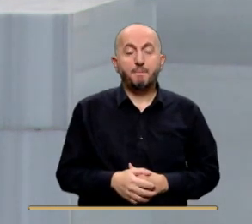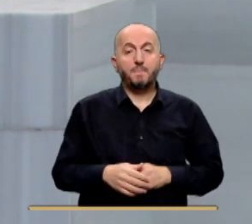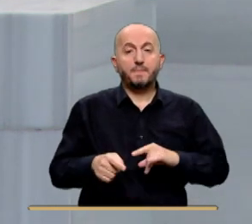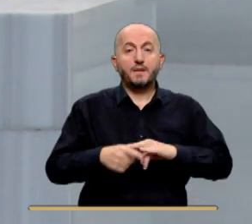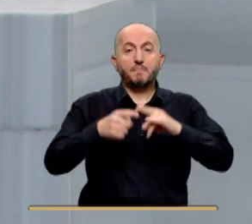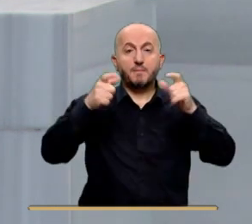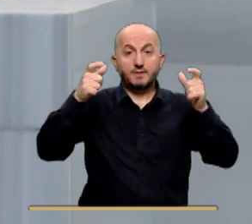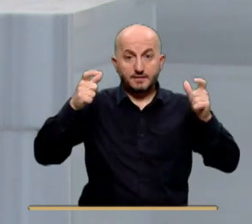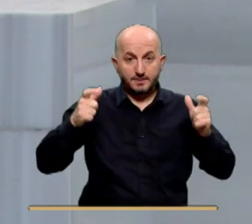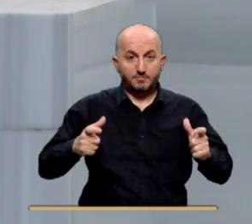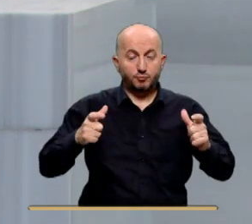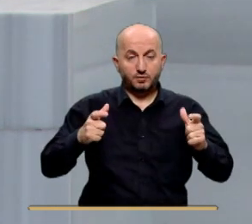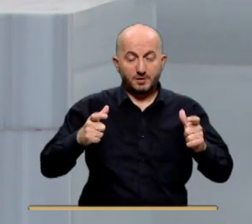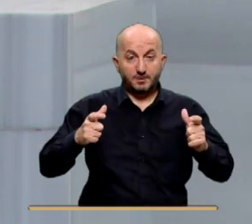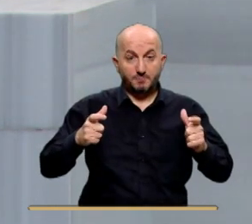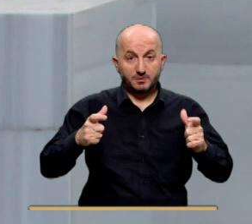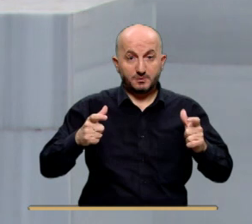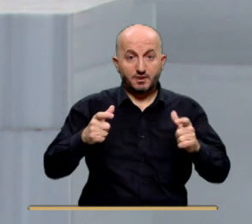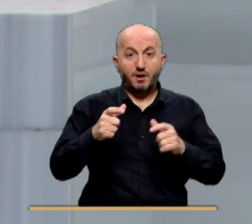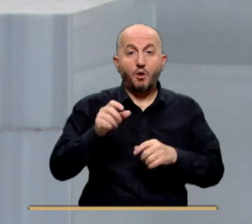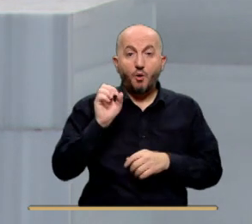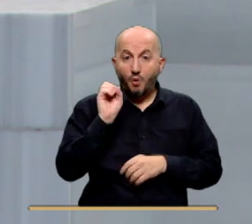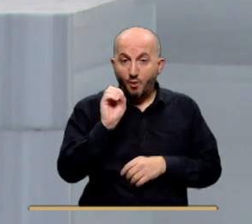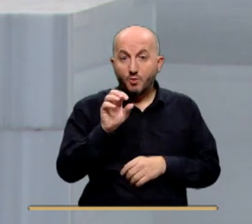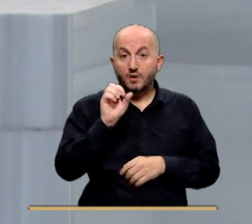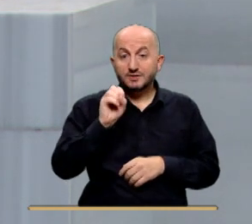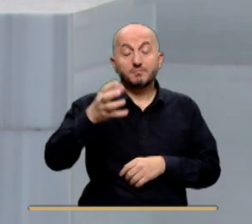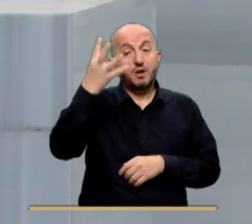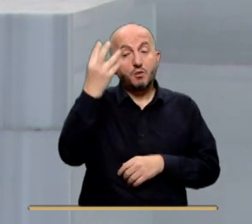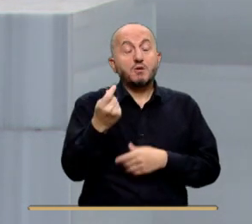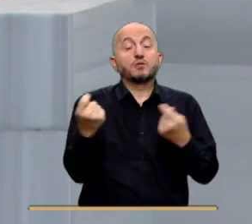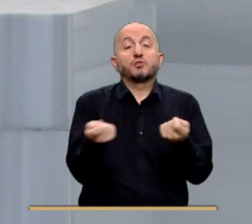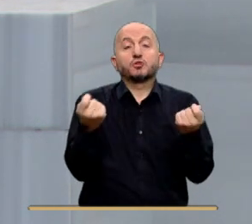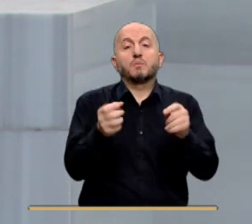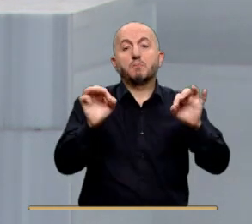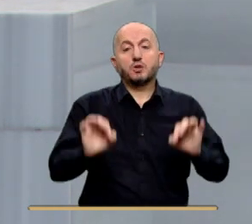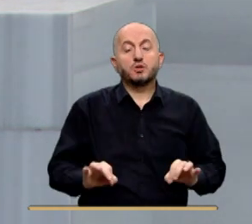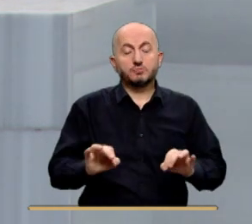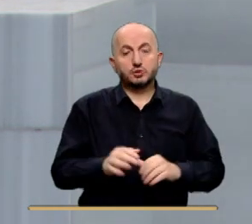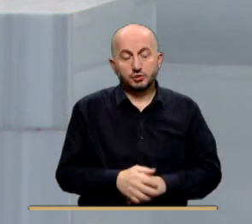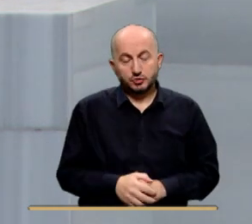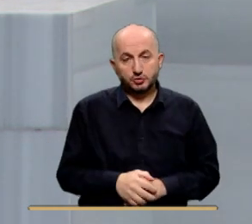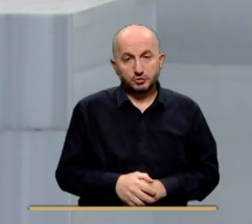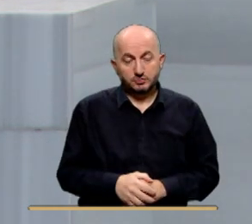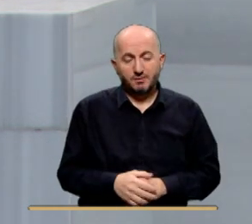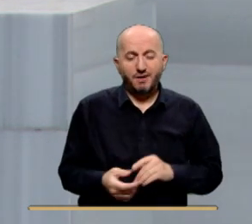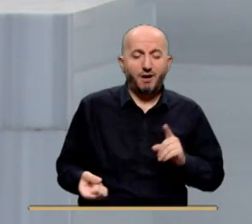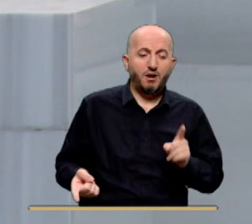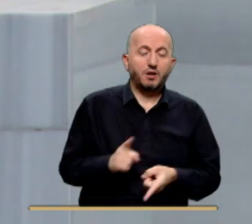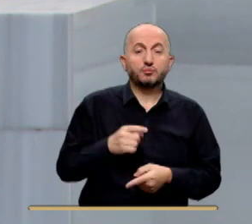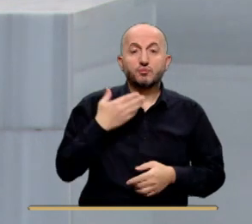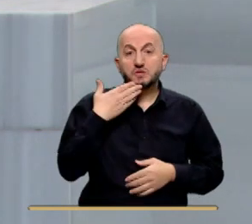Mekke-i Mükerreme'de adeta bir muallim, bir öğretmen olarak çalışmaya başlamış. Her türlü